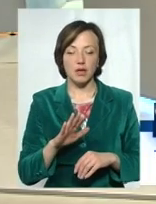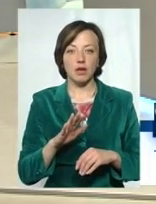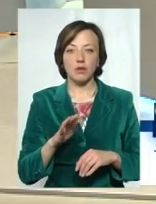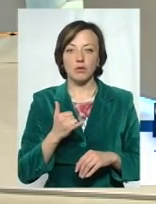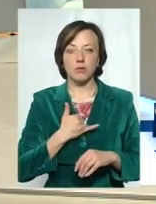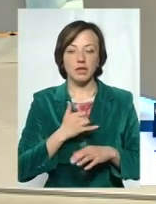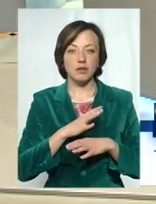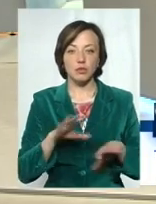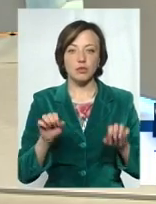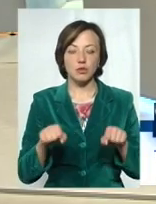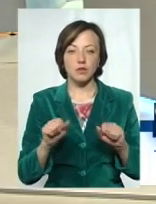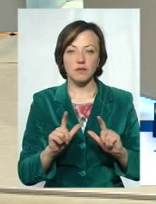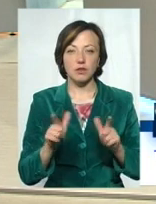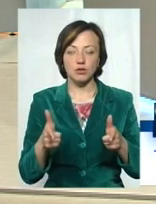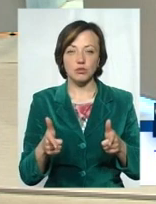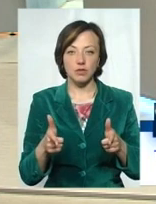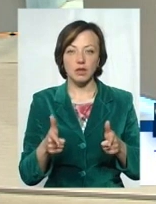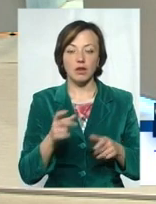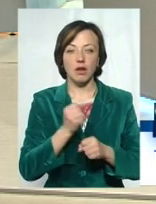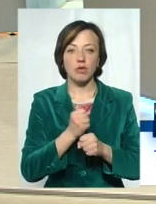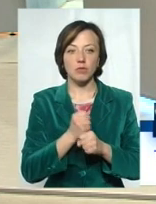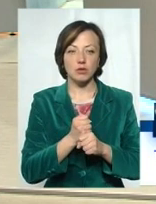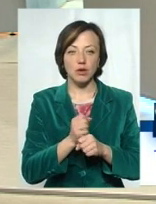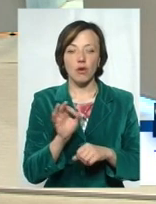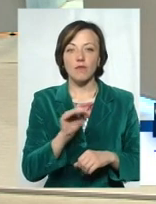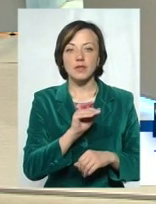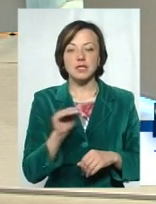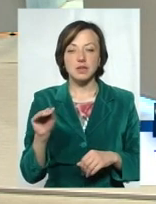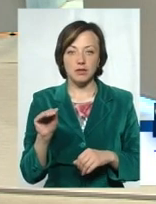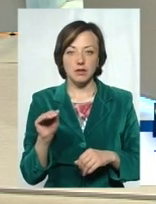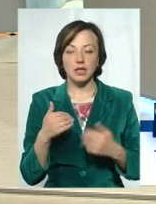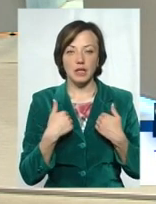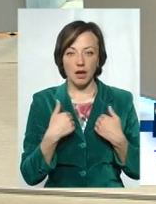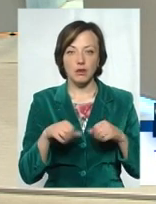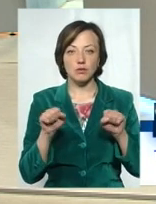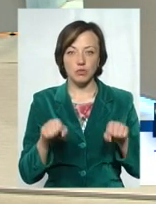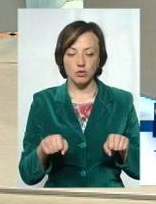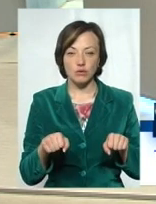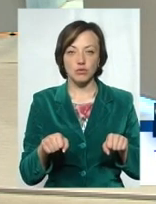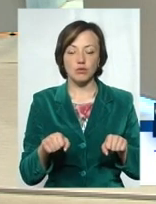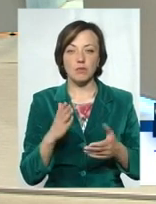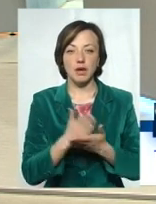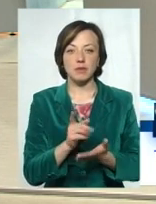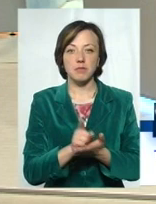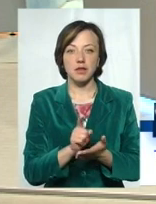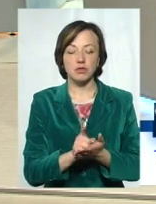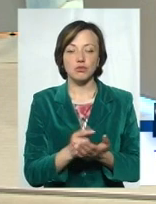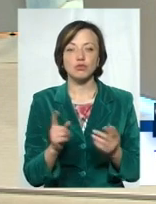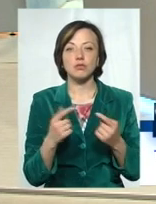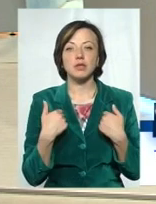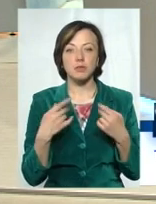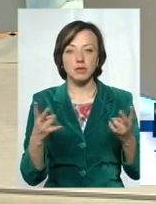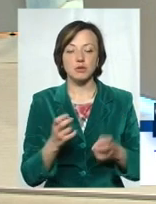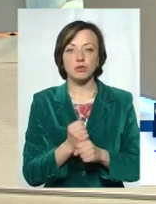мене такої можливості відправитися на роботу офіційно, я зможу претендувати на пенсію? І що мені